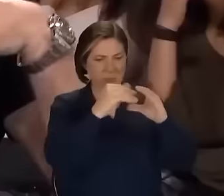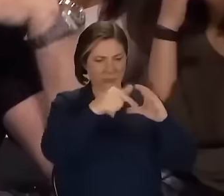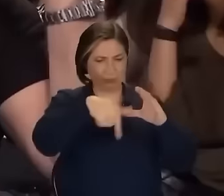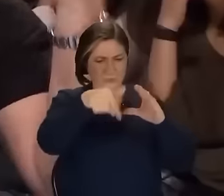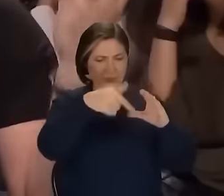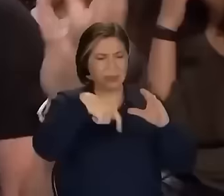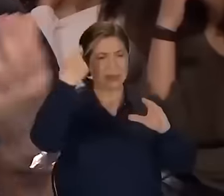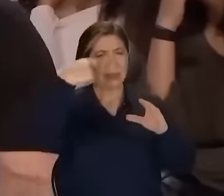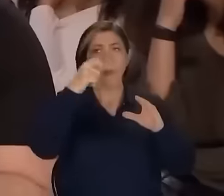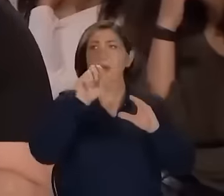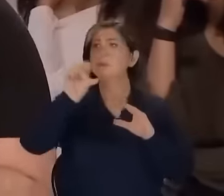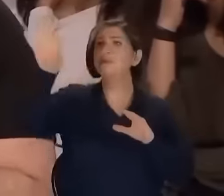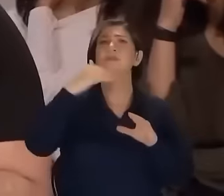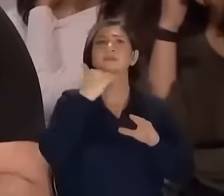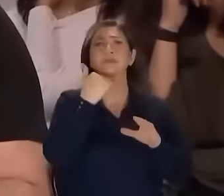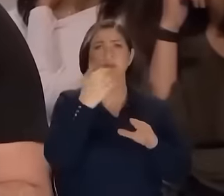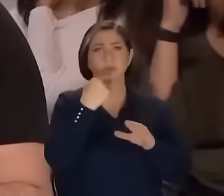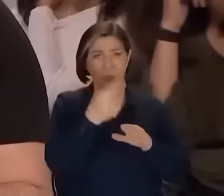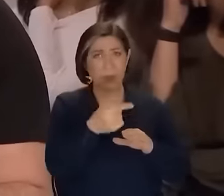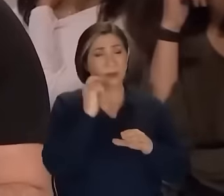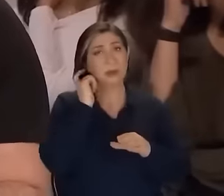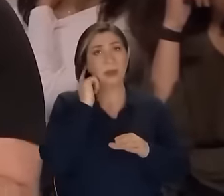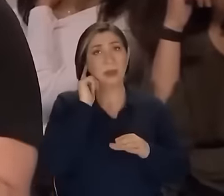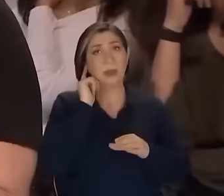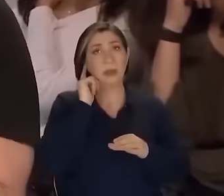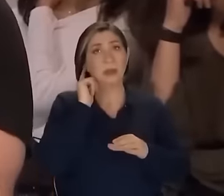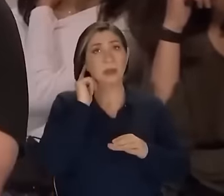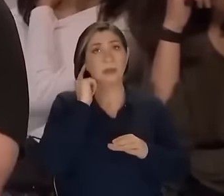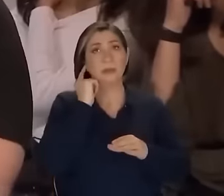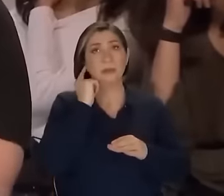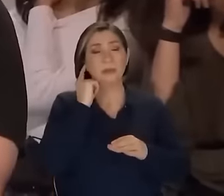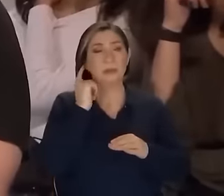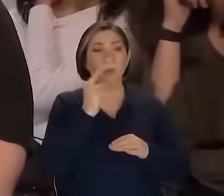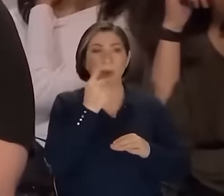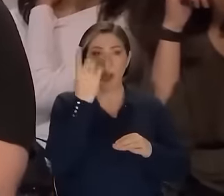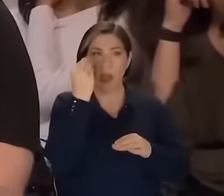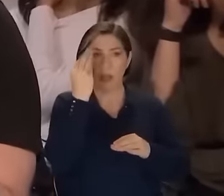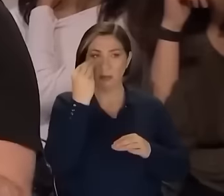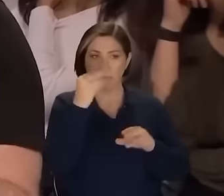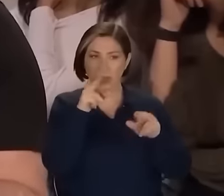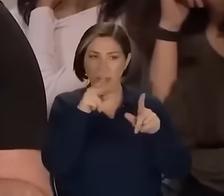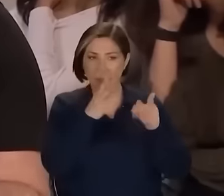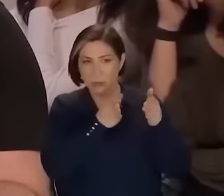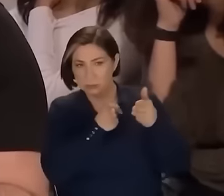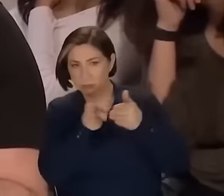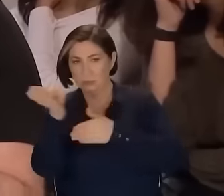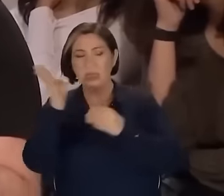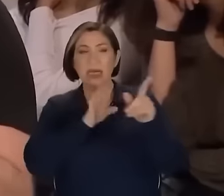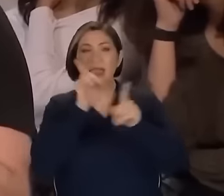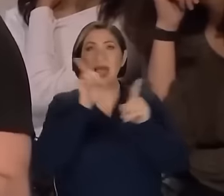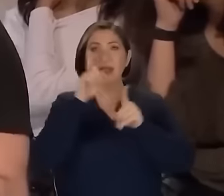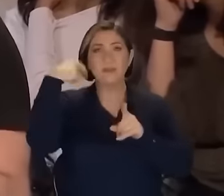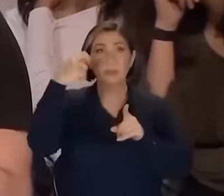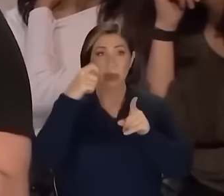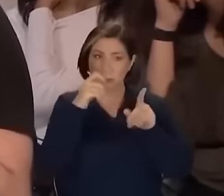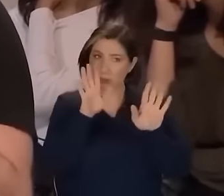üretilen, sinema perdesine çıkmayan filmler için söylenir. Acaba böyle bir anlam ifade eder bir hale mi gidiyor dijital platform?